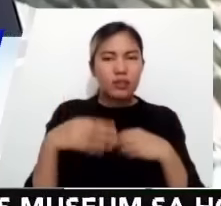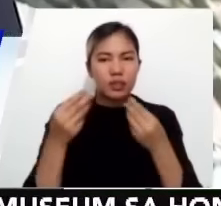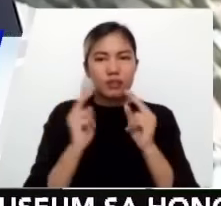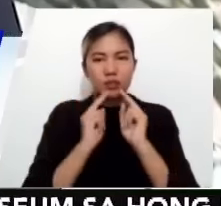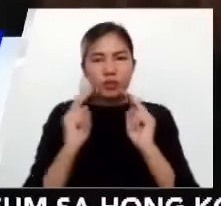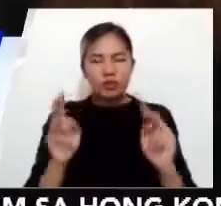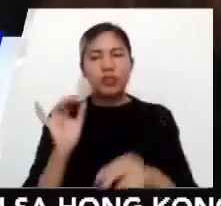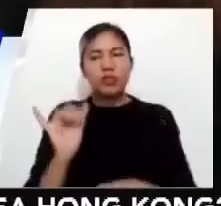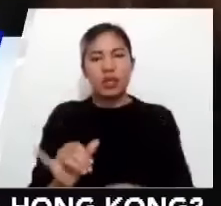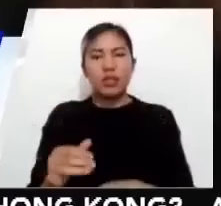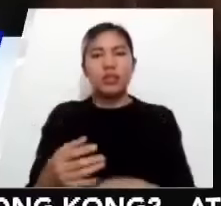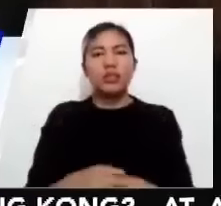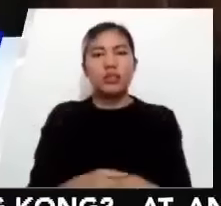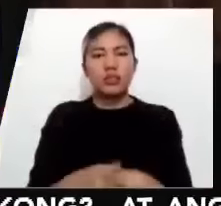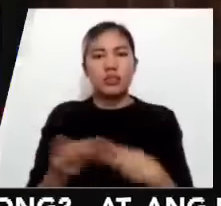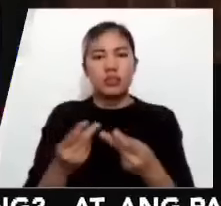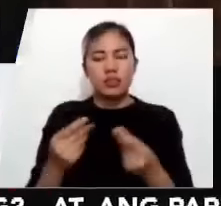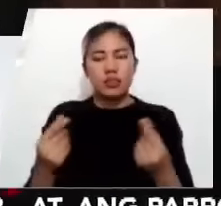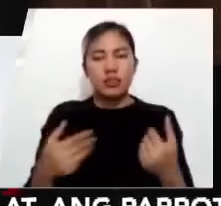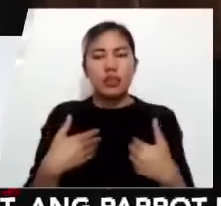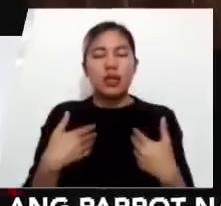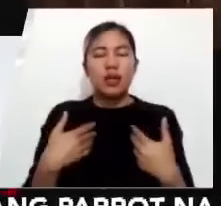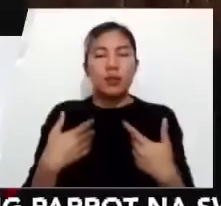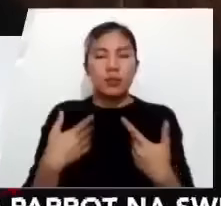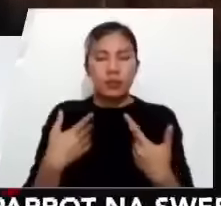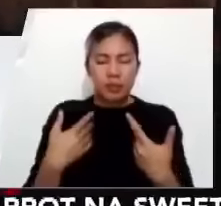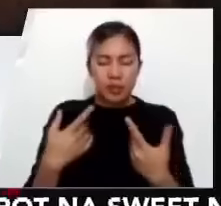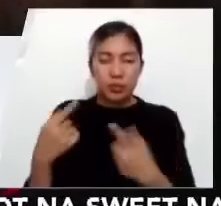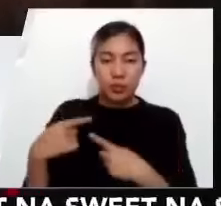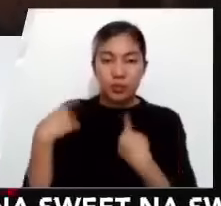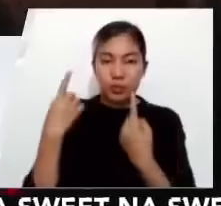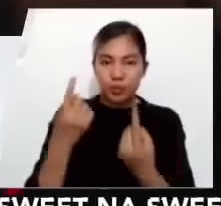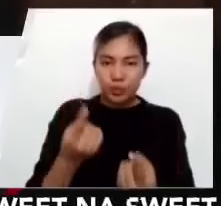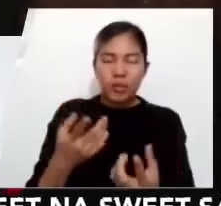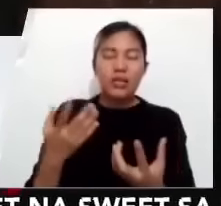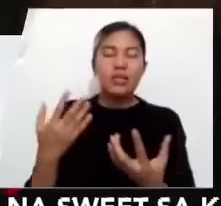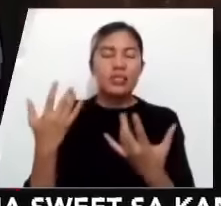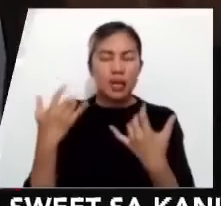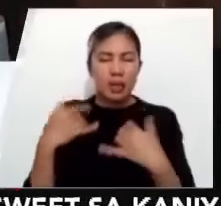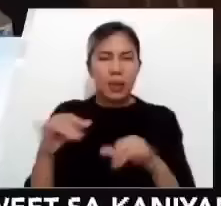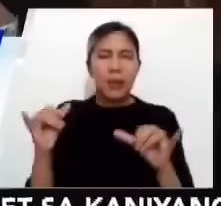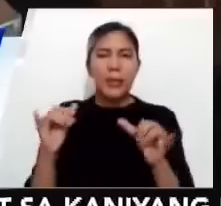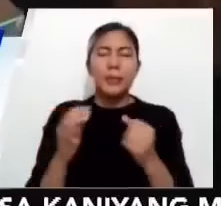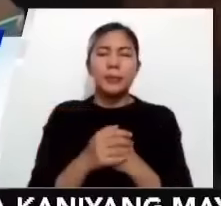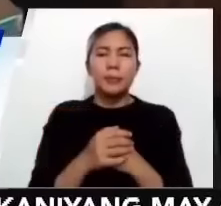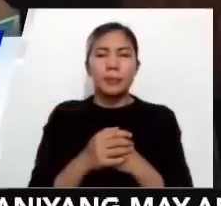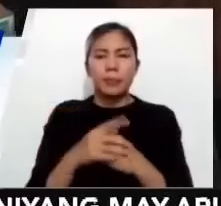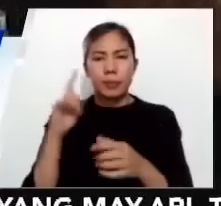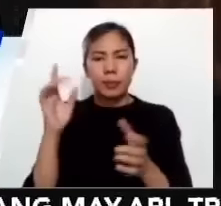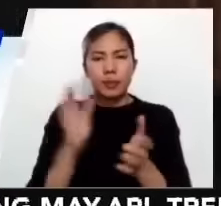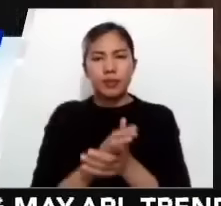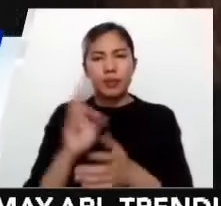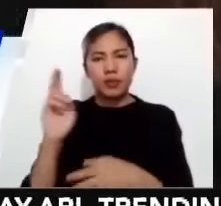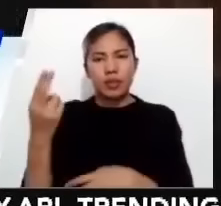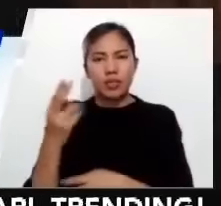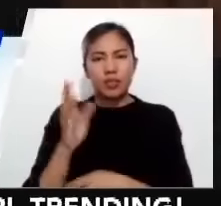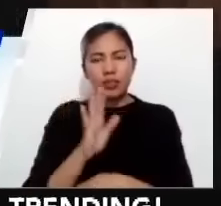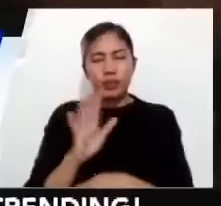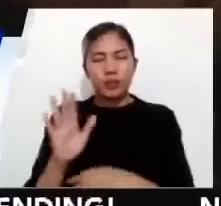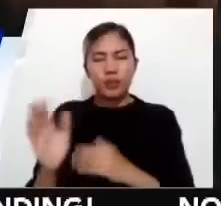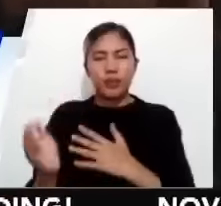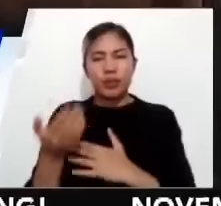ng pagod. It's always been the same. Tapos I guess we believed in it so much na sa unang hirit ng umaga ninyo kasama nyo kami. At